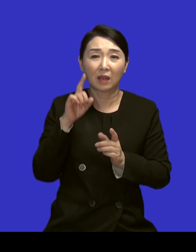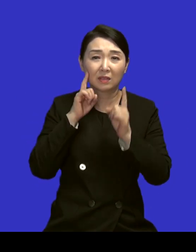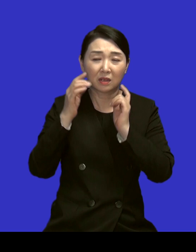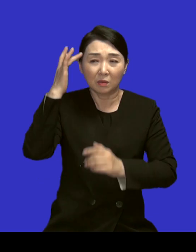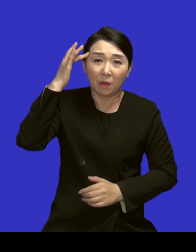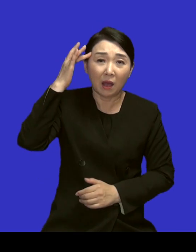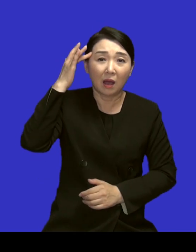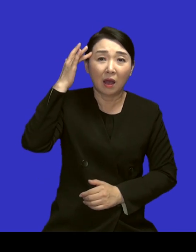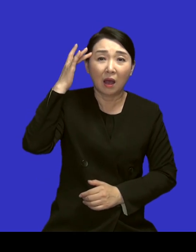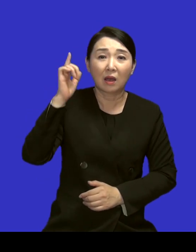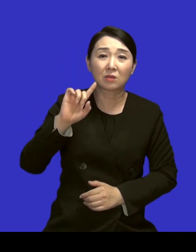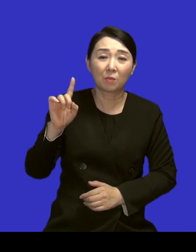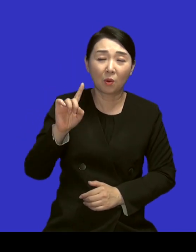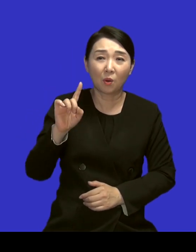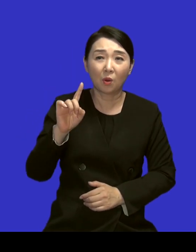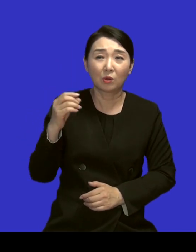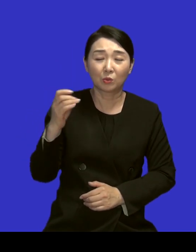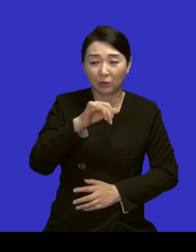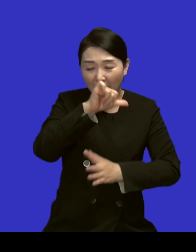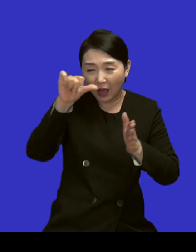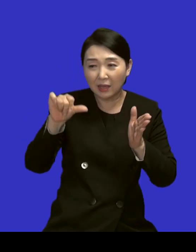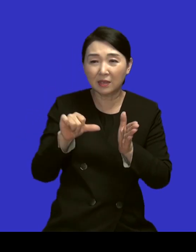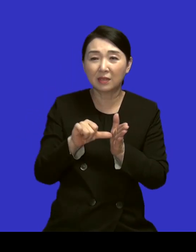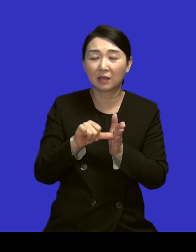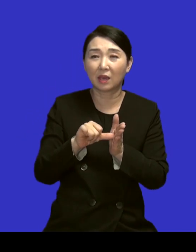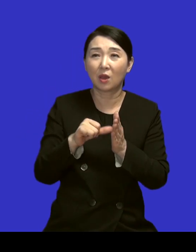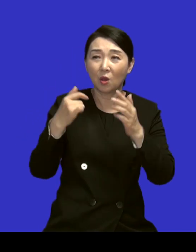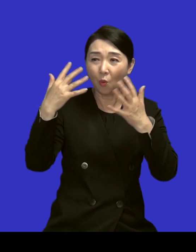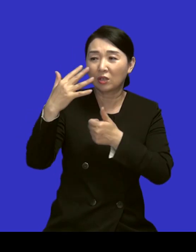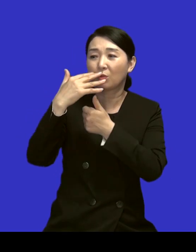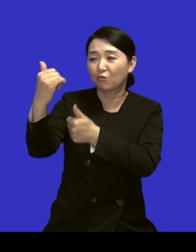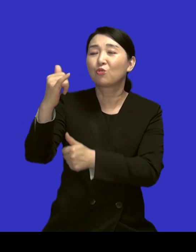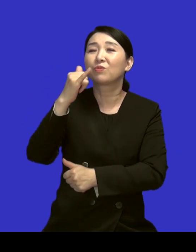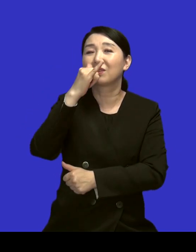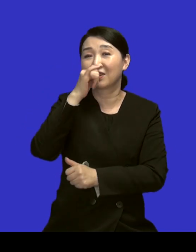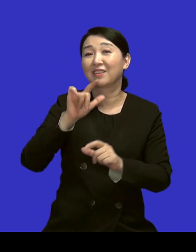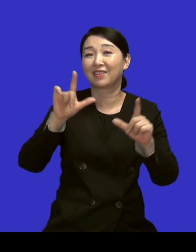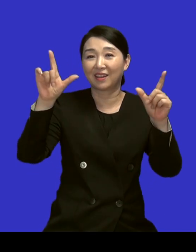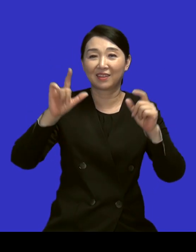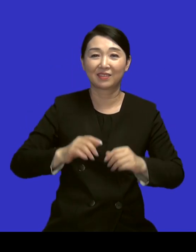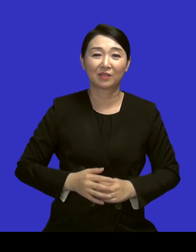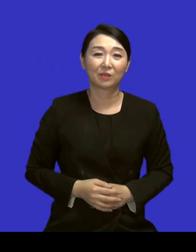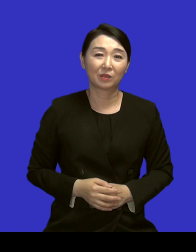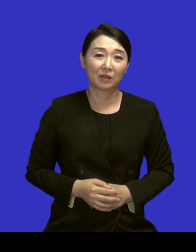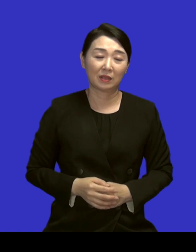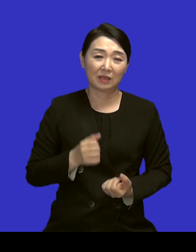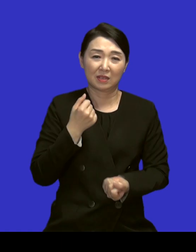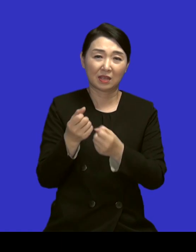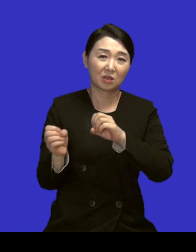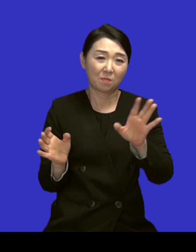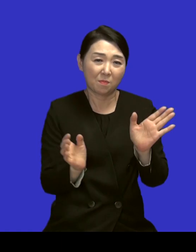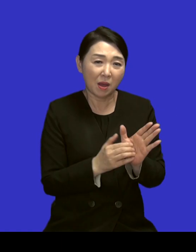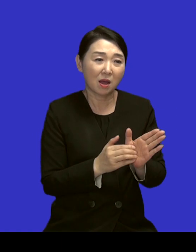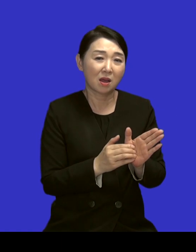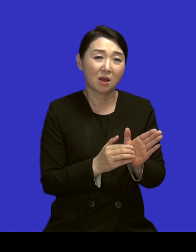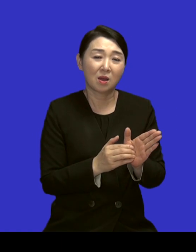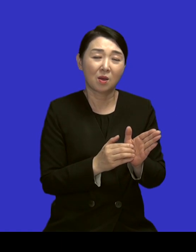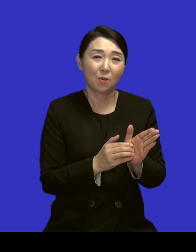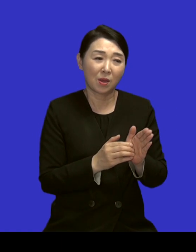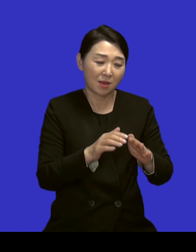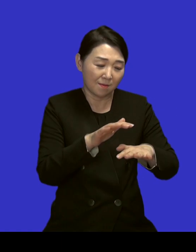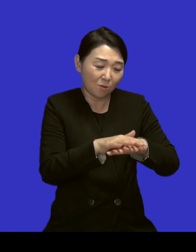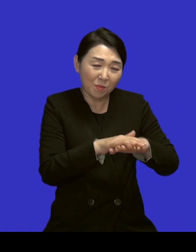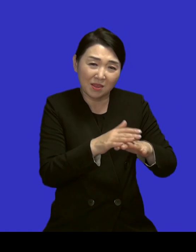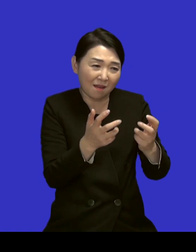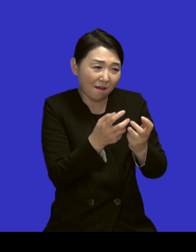인생에 지울 수 없는 소명이 들어오는 날이 되더라고요. 그냥 자전거 집어 던지고 꽁꽁 얼어있는 논바닥